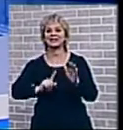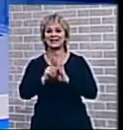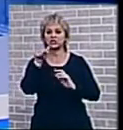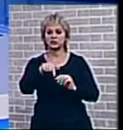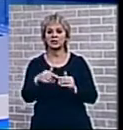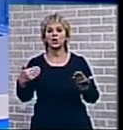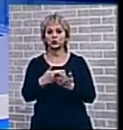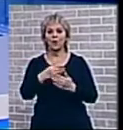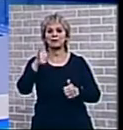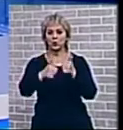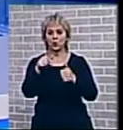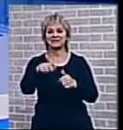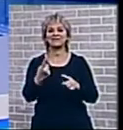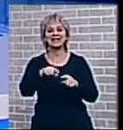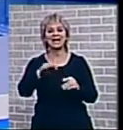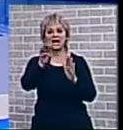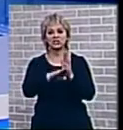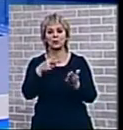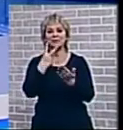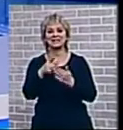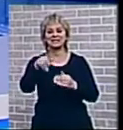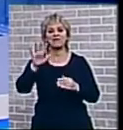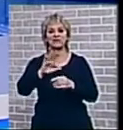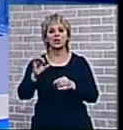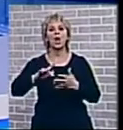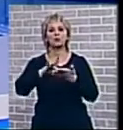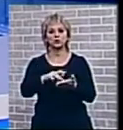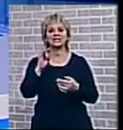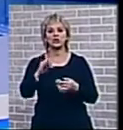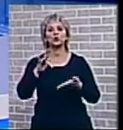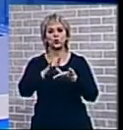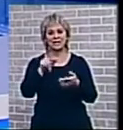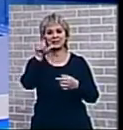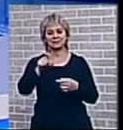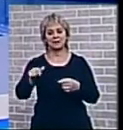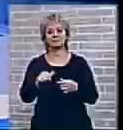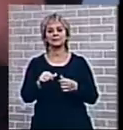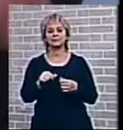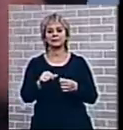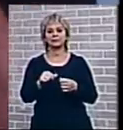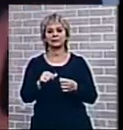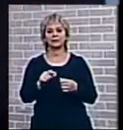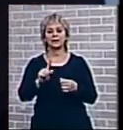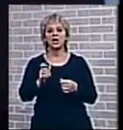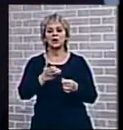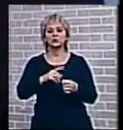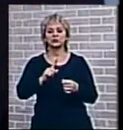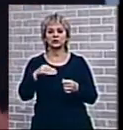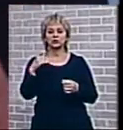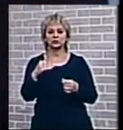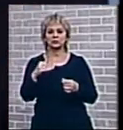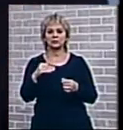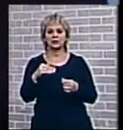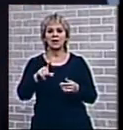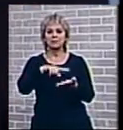стартовал новым конкурсом. В этой категории представлены фильмы о путешествиях и туризме. Хочется